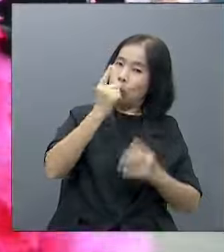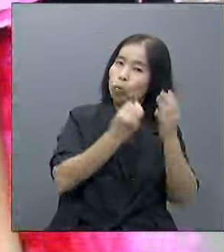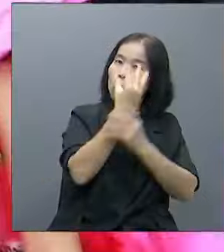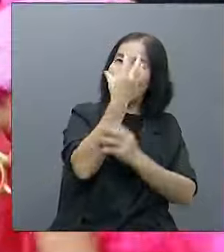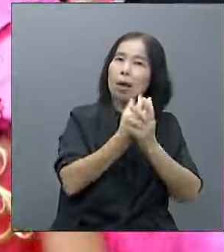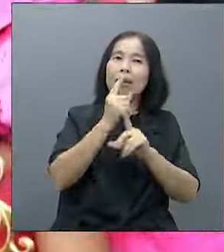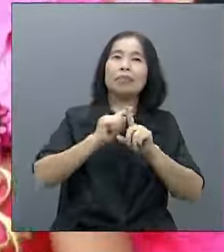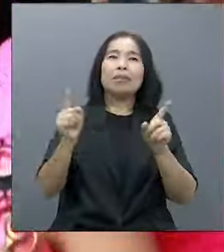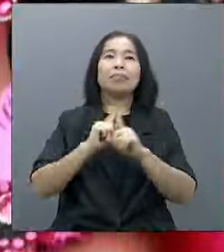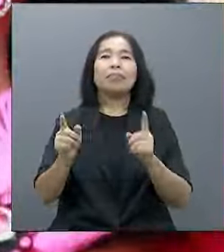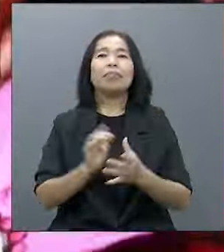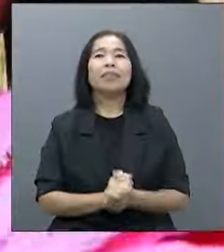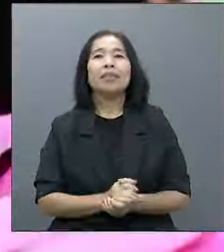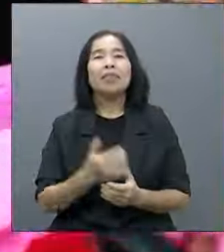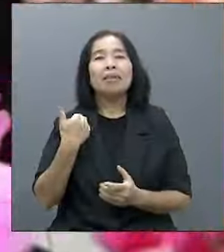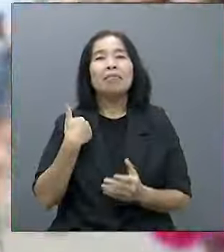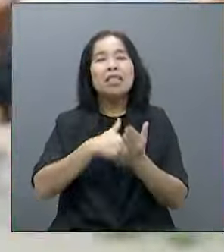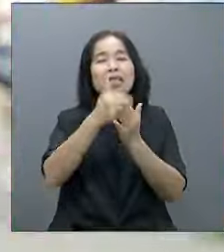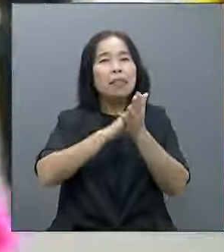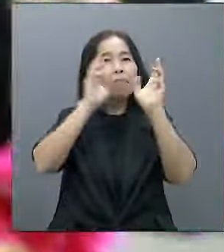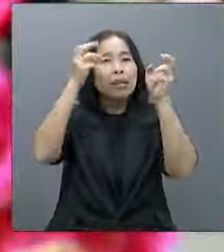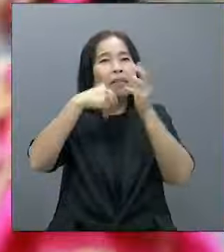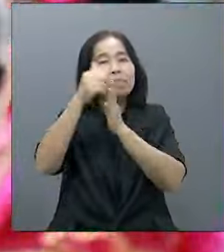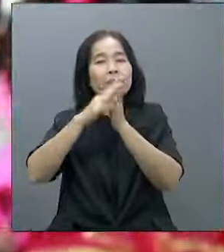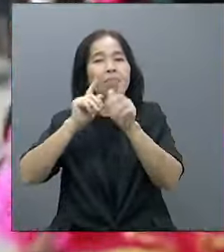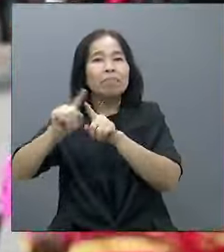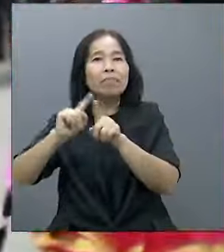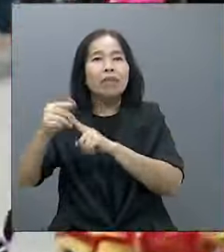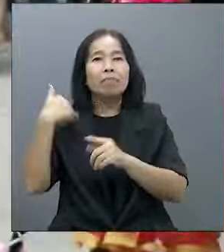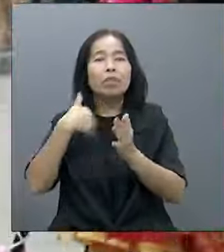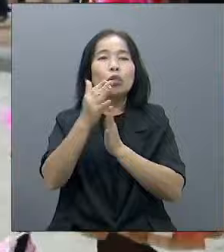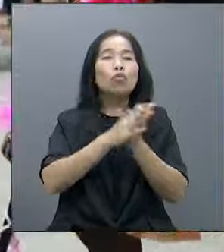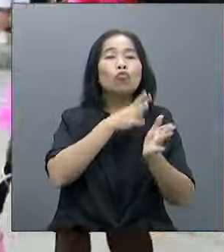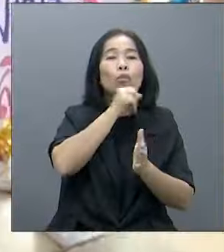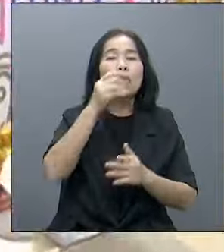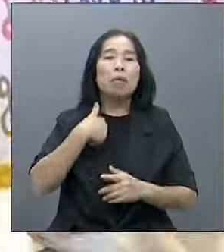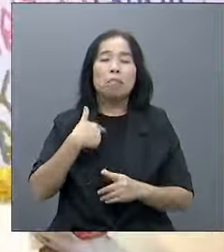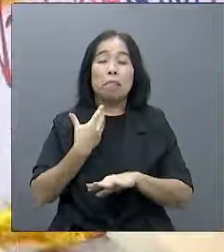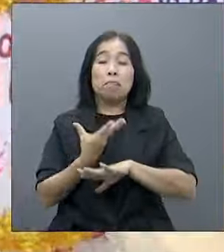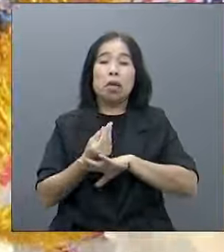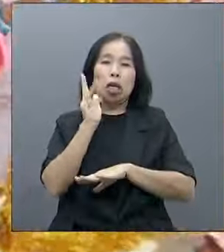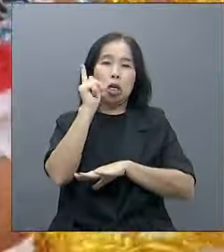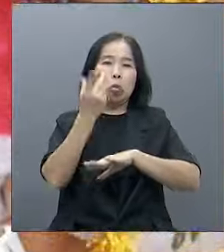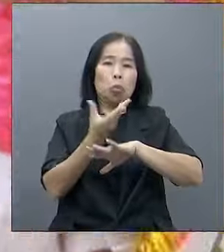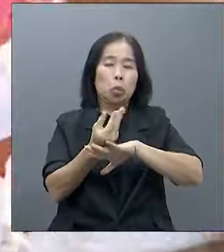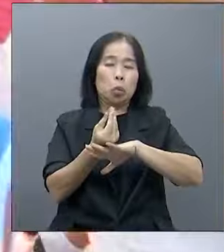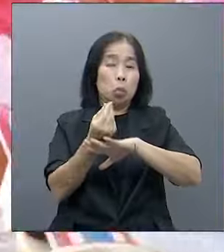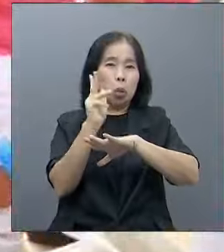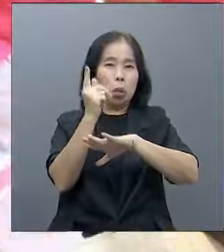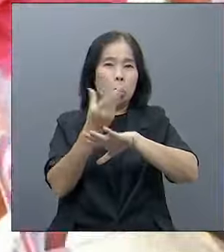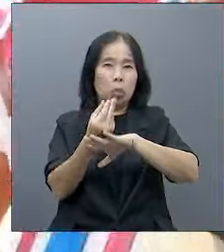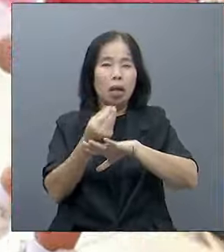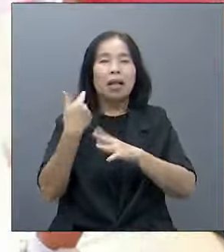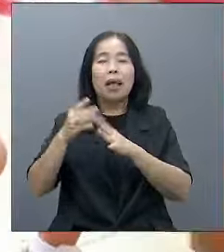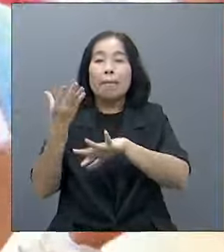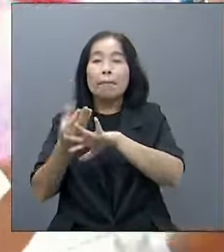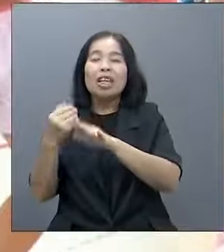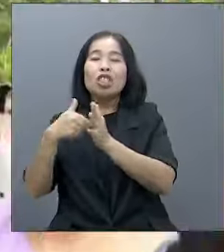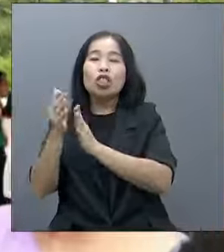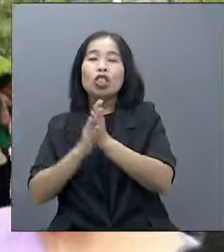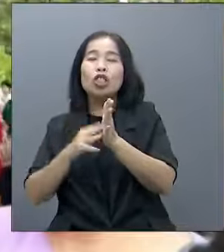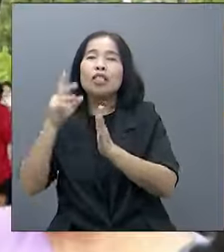ช่มั้ย กาม จุรีสีชมพูยุงทองสีส้ม ของยุ้ยเนี่ยเป็นมรกตสีเขียวบุษราคําสีแสด อันนี้เป็น